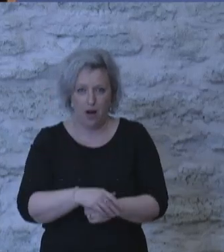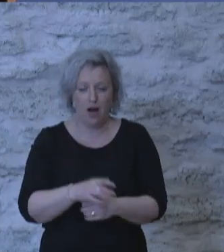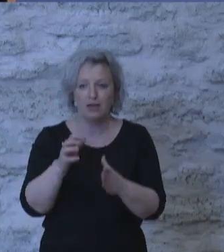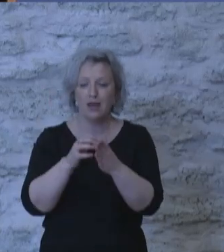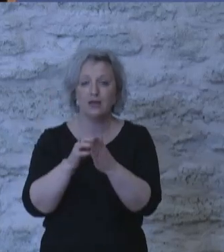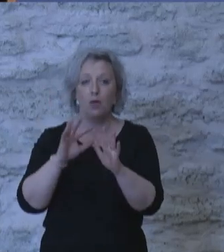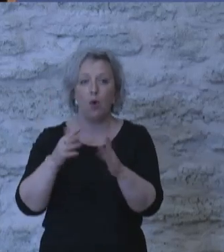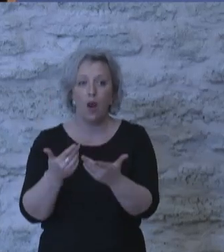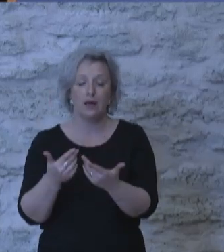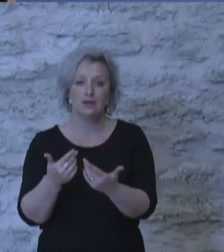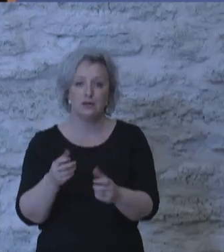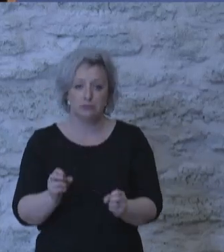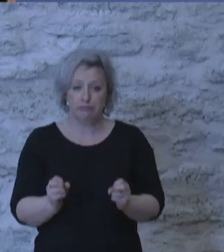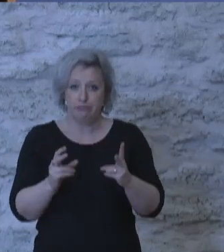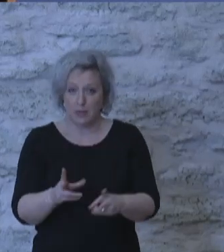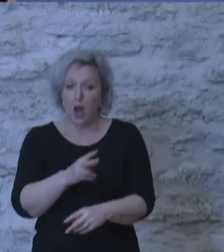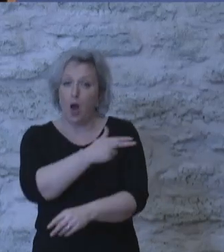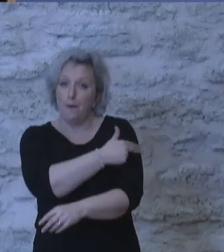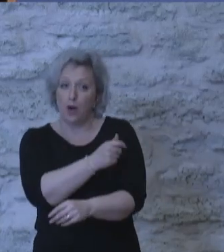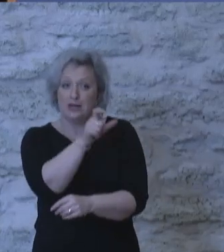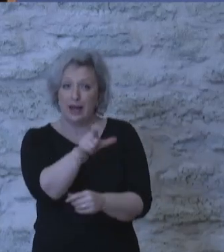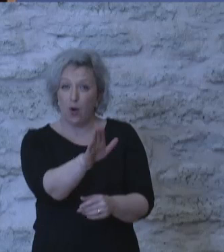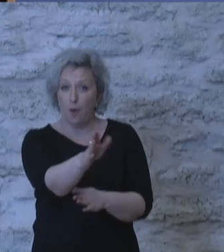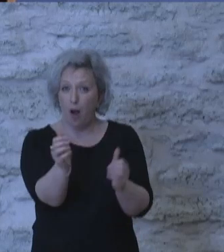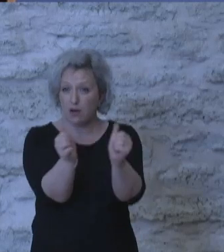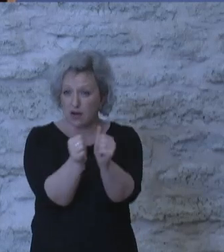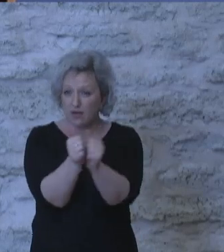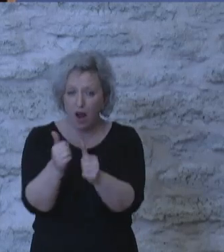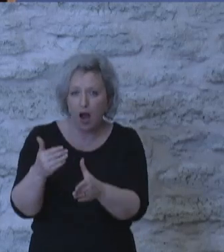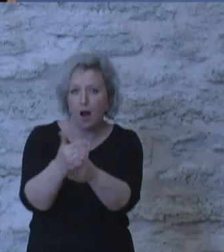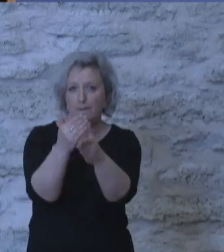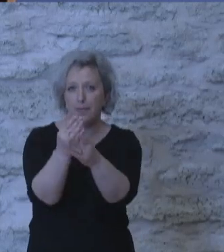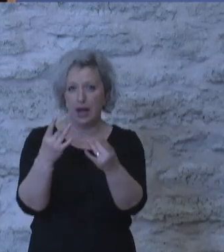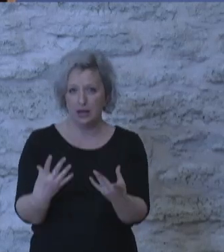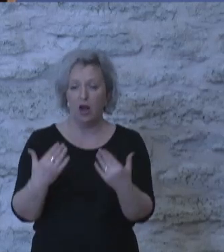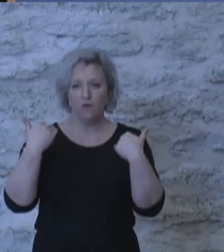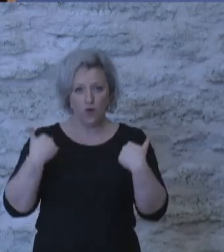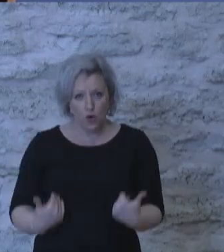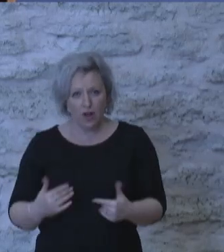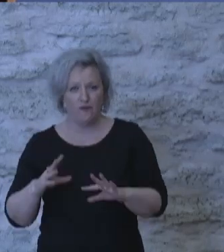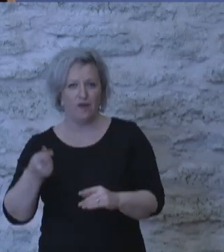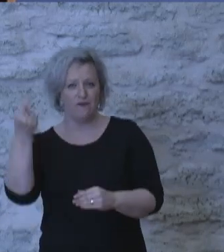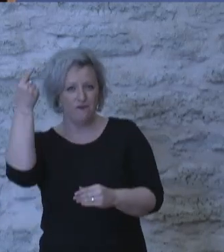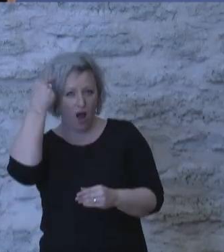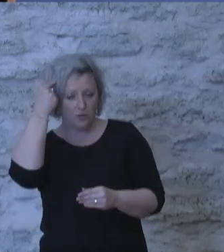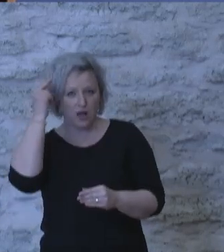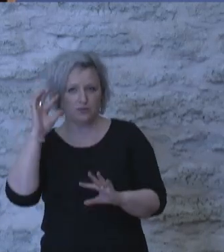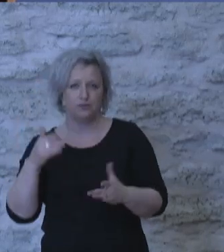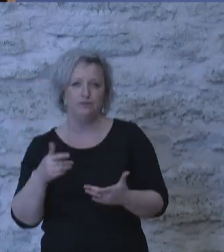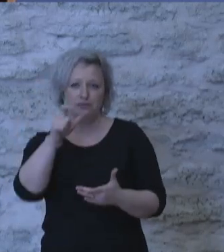politseinike kõrvale abijõudu, kes kas füüsiliselt, moraalselt, massiga